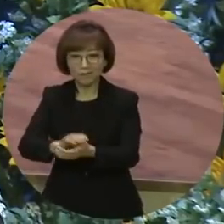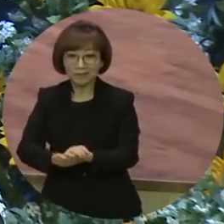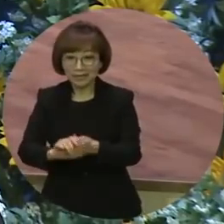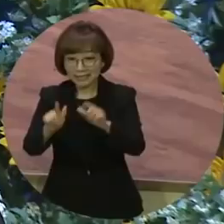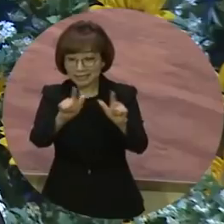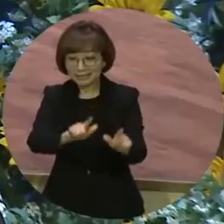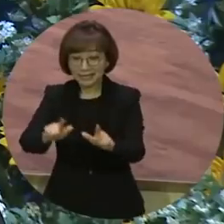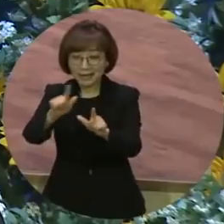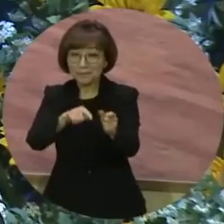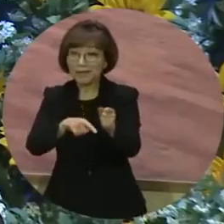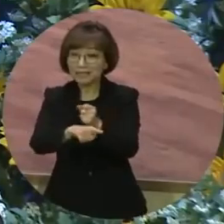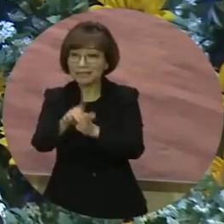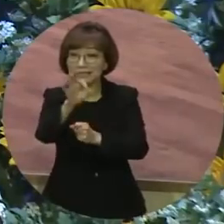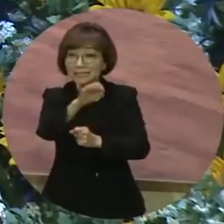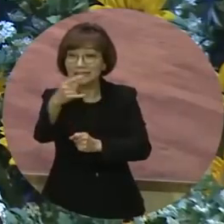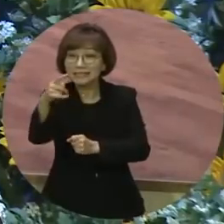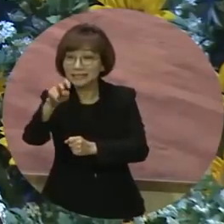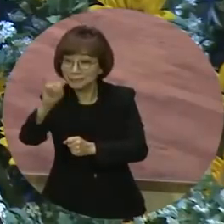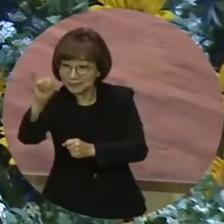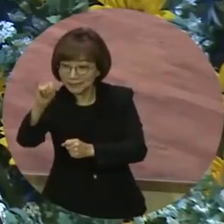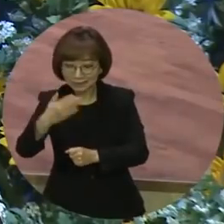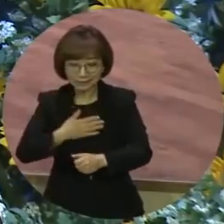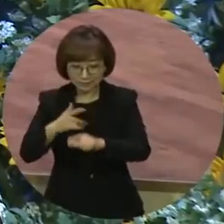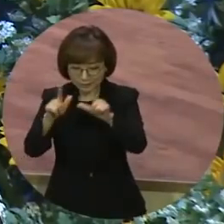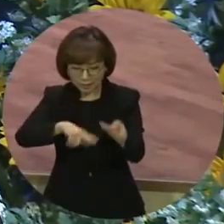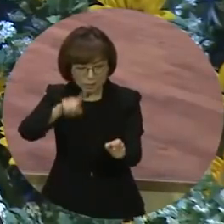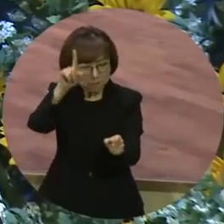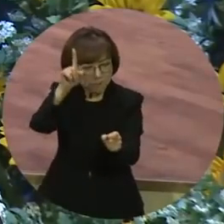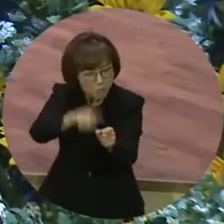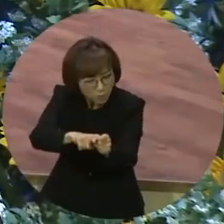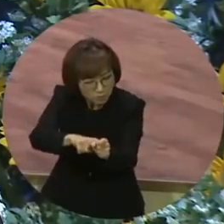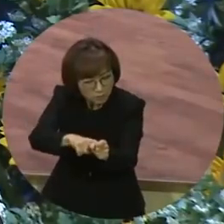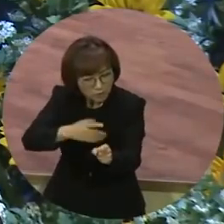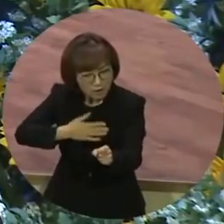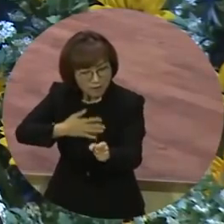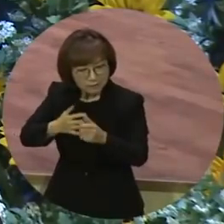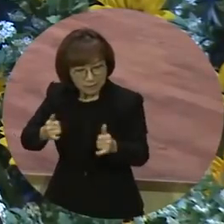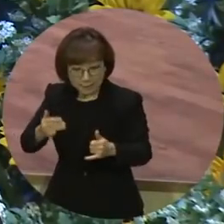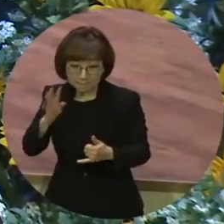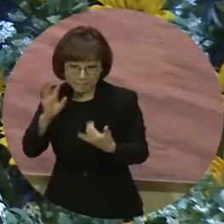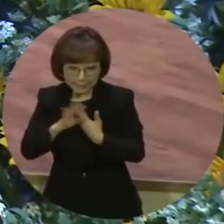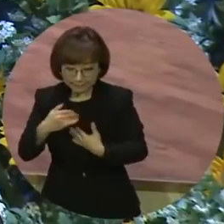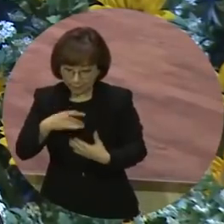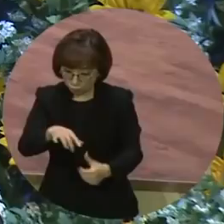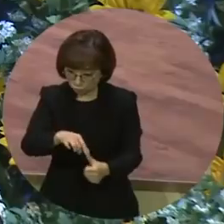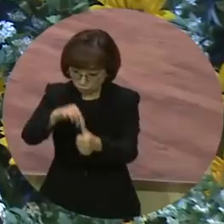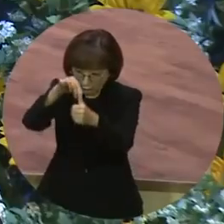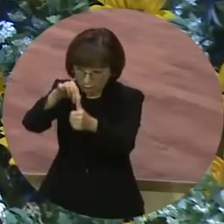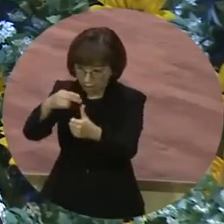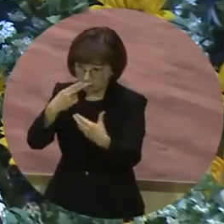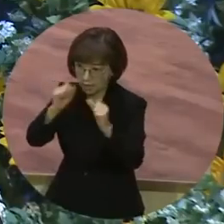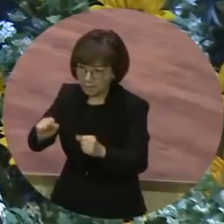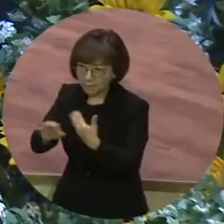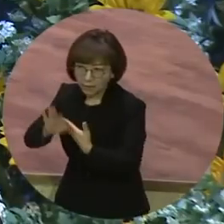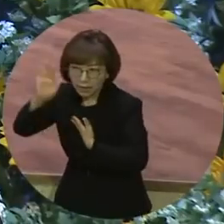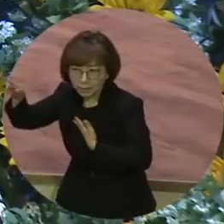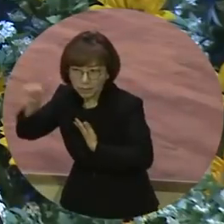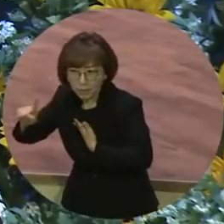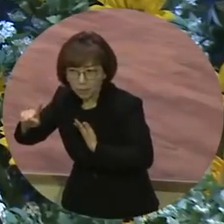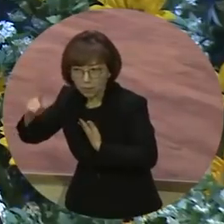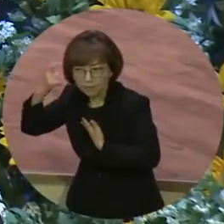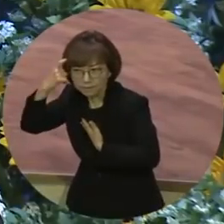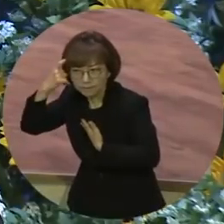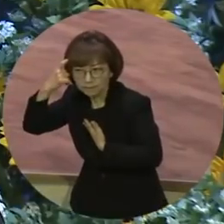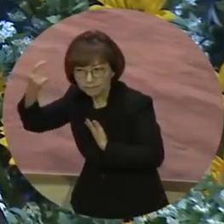의미를 가진 자. 내가 왜 사느냐? 여기서 살아서 뭐 할 거냐? 삶의 의미를 가진